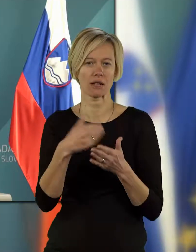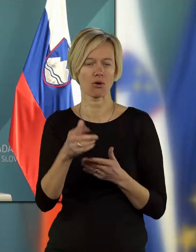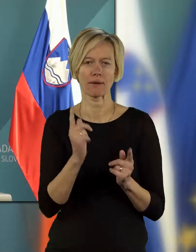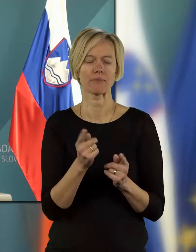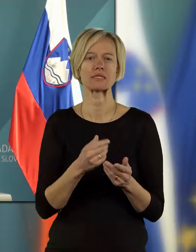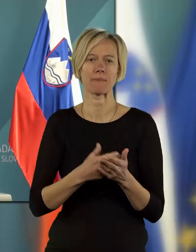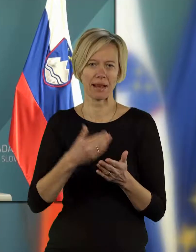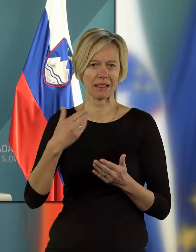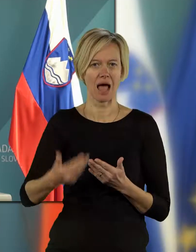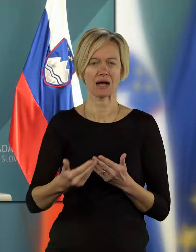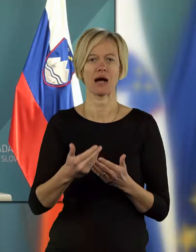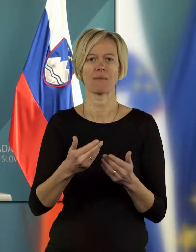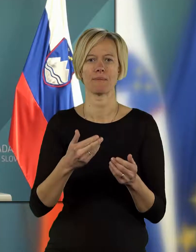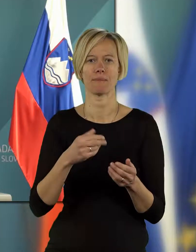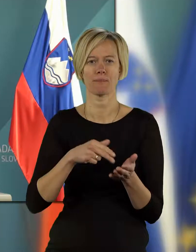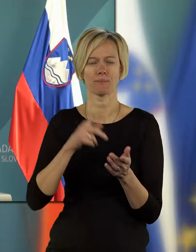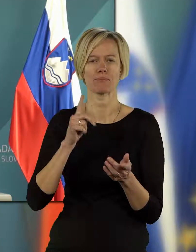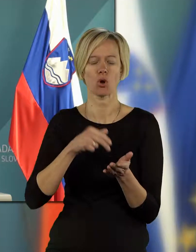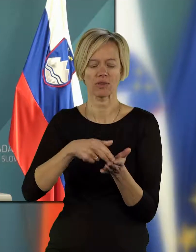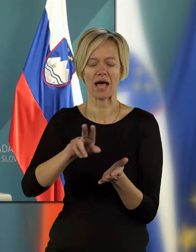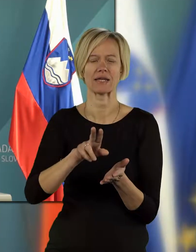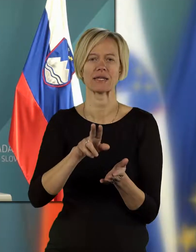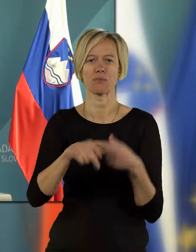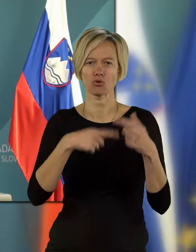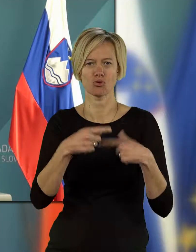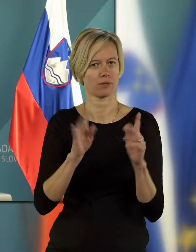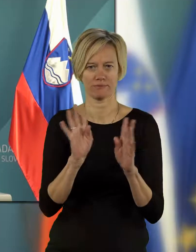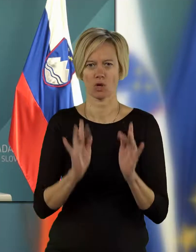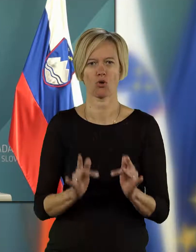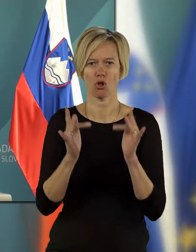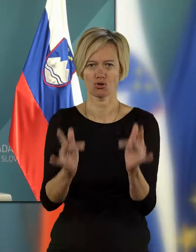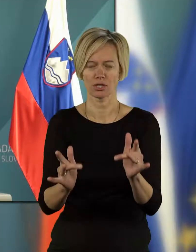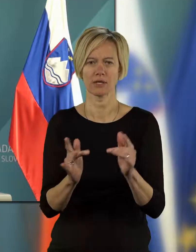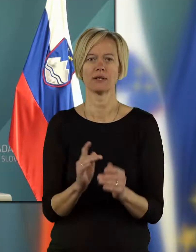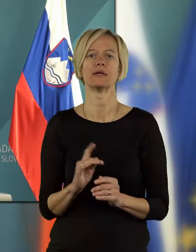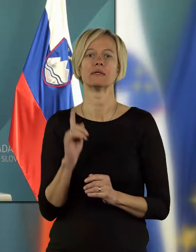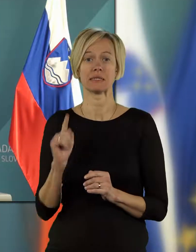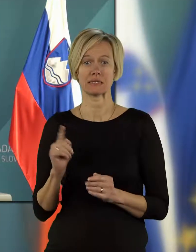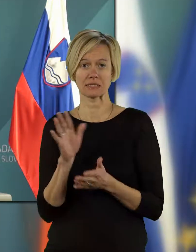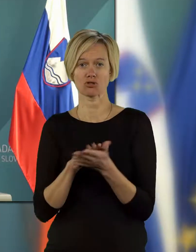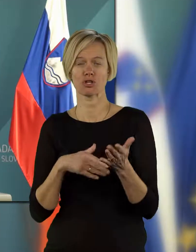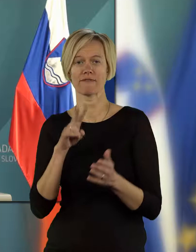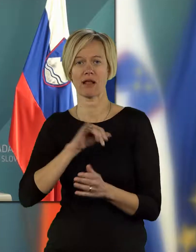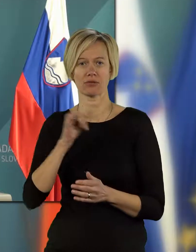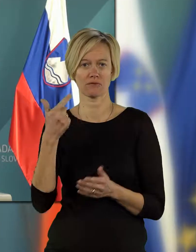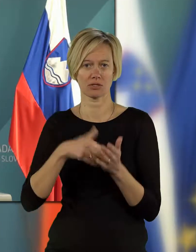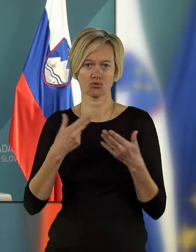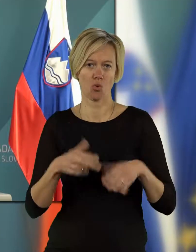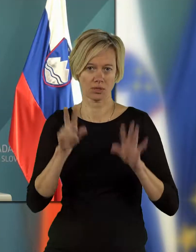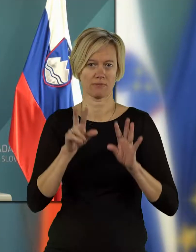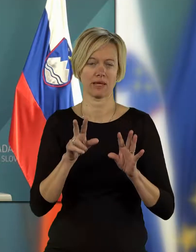da se predlaga, da se prodajni postopek odloži in da se začne v